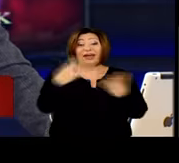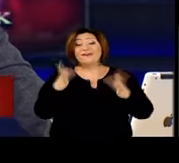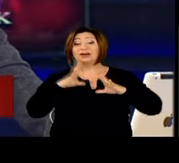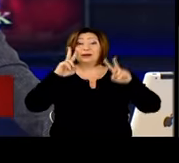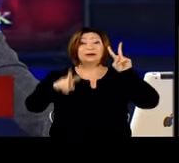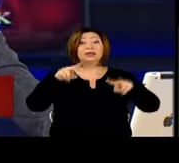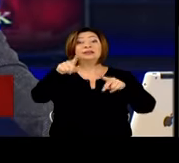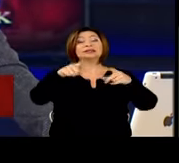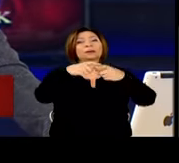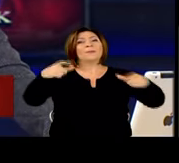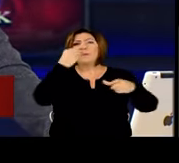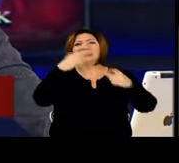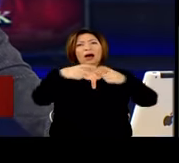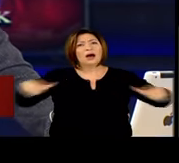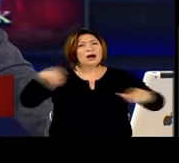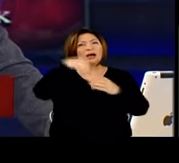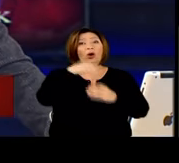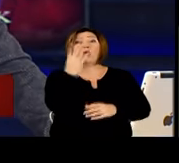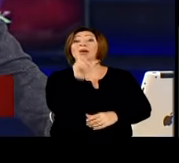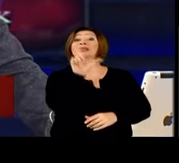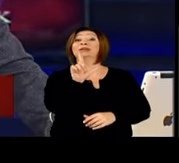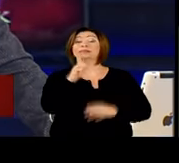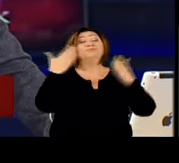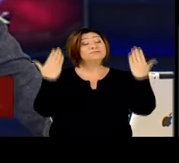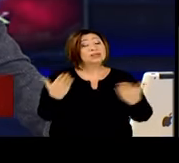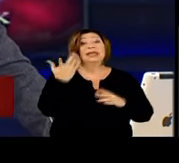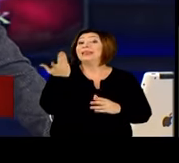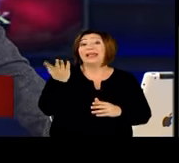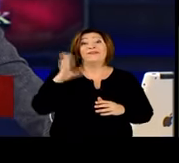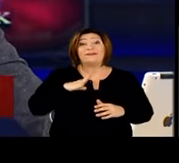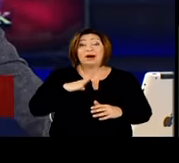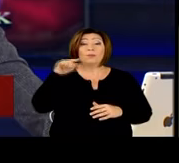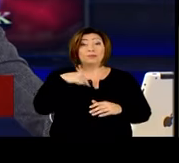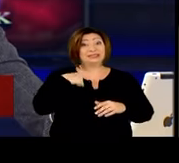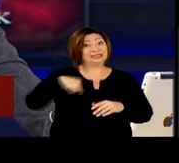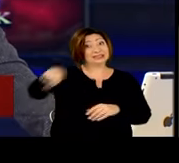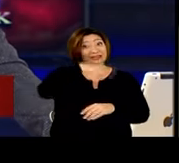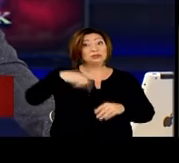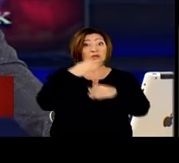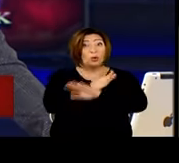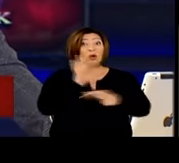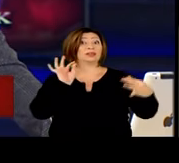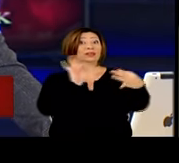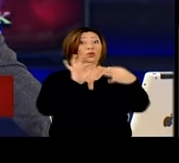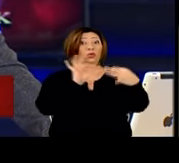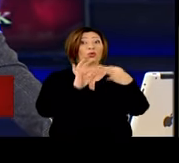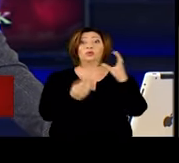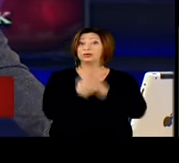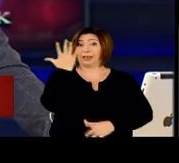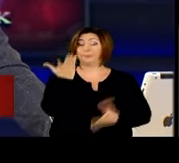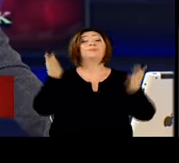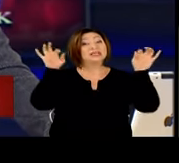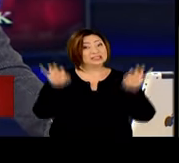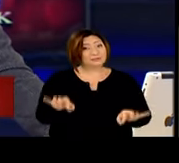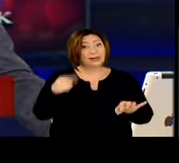sizin sofranızda da o olabilmeli. Yeter ki biz doğru diyaloğu kurabilelim.